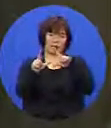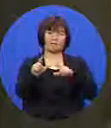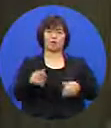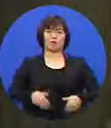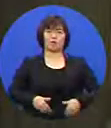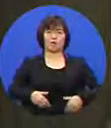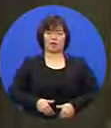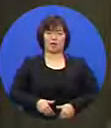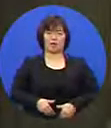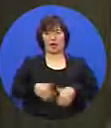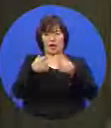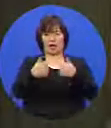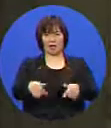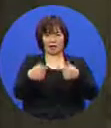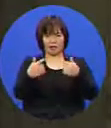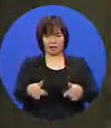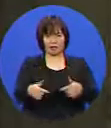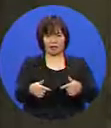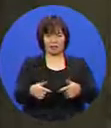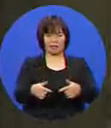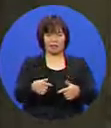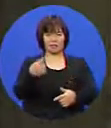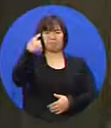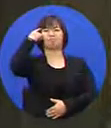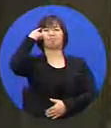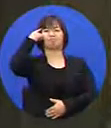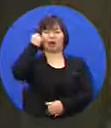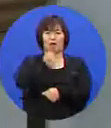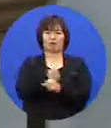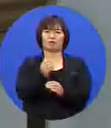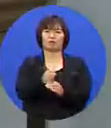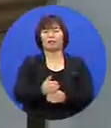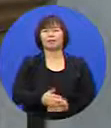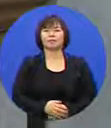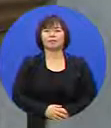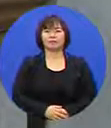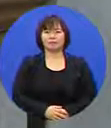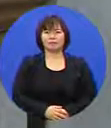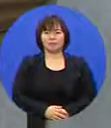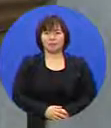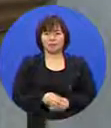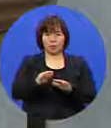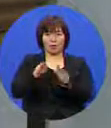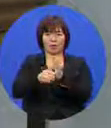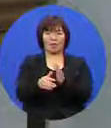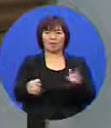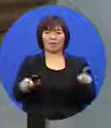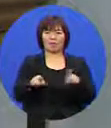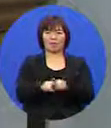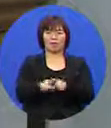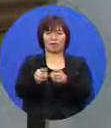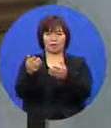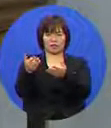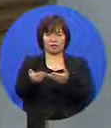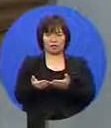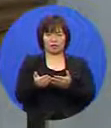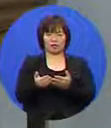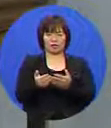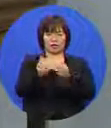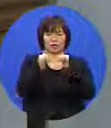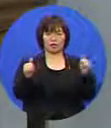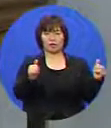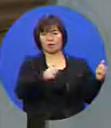된다고 항상 자각하고 있습니다. 예, 이번에 함께 온 신자